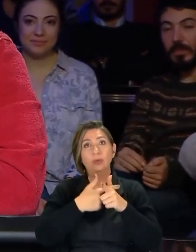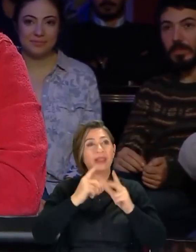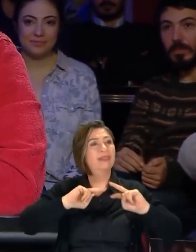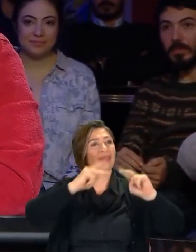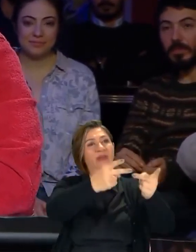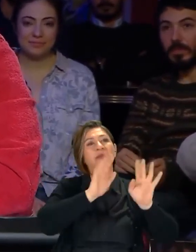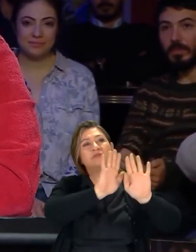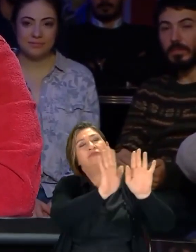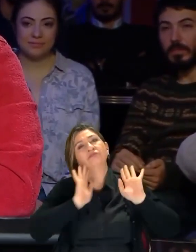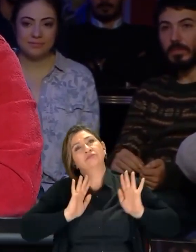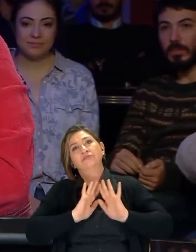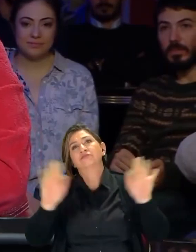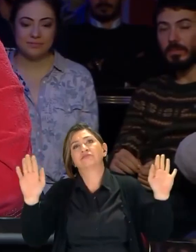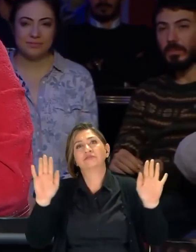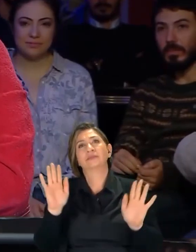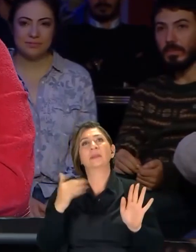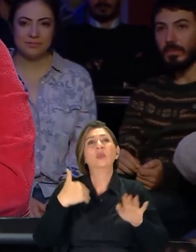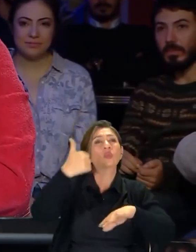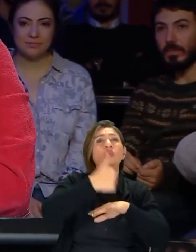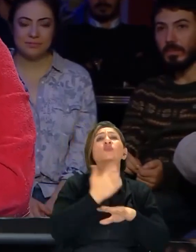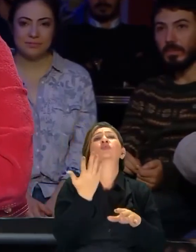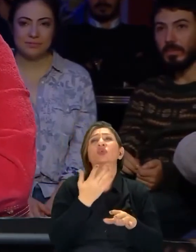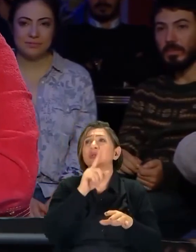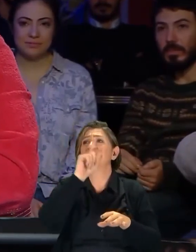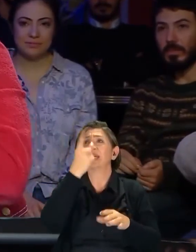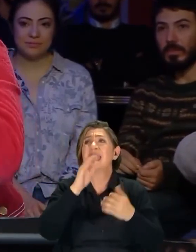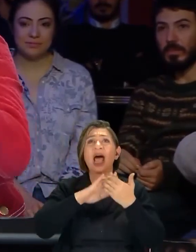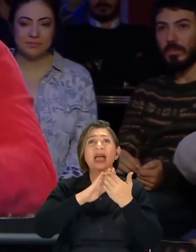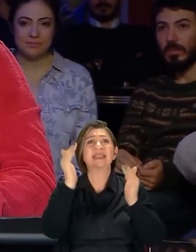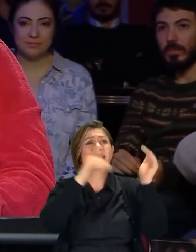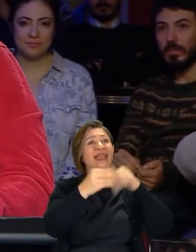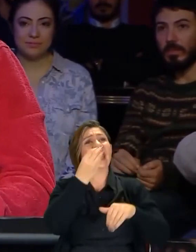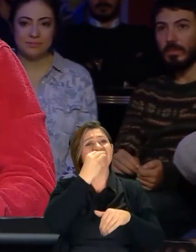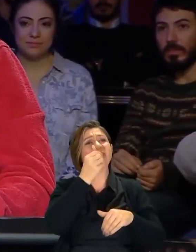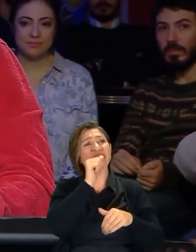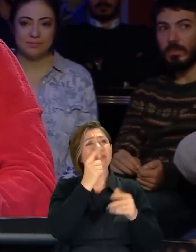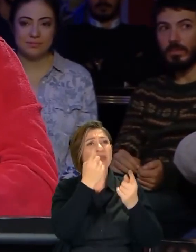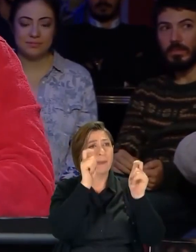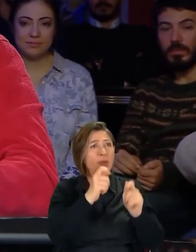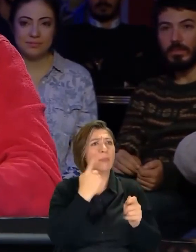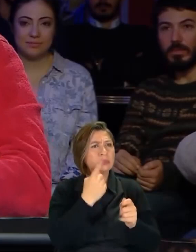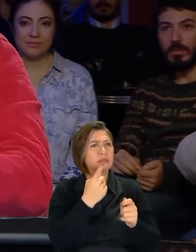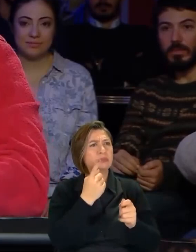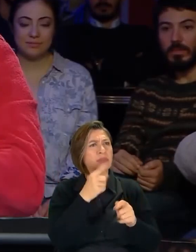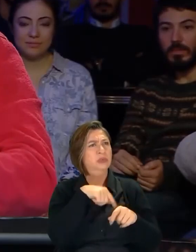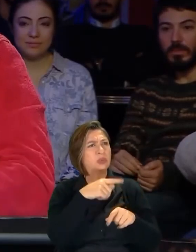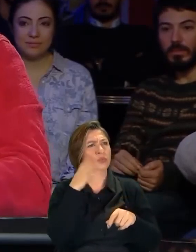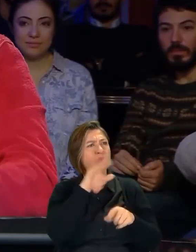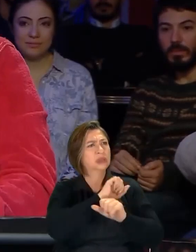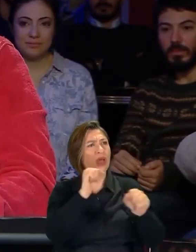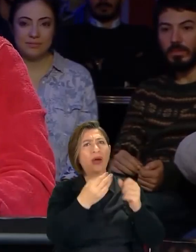arkadaşıma devrettim Ondan sonra başında durmuyorsun orada Sadece arkadaşların gelsin yesin içsin diye yaptığın bir şey bir bakıyorsun bir müddet sonra seni